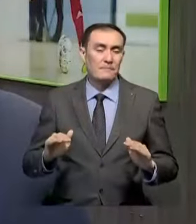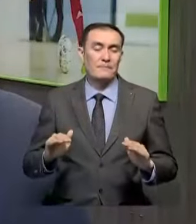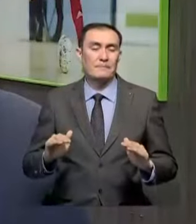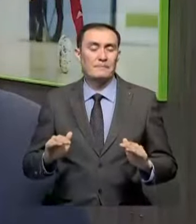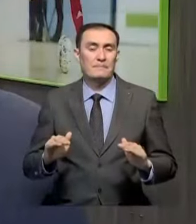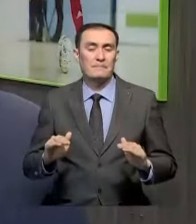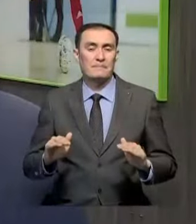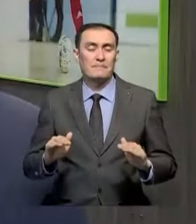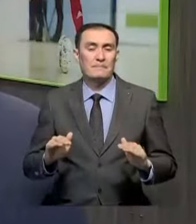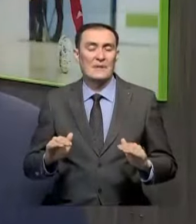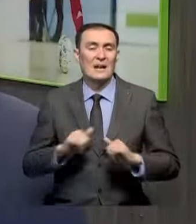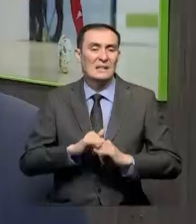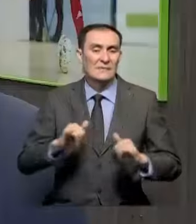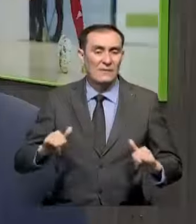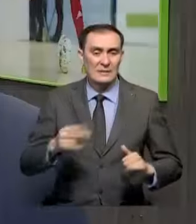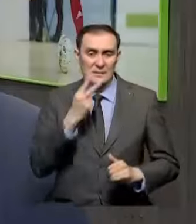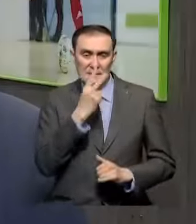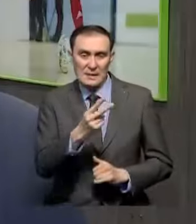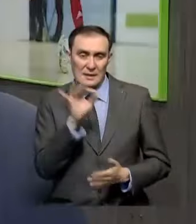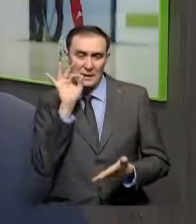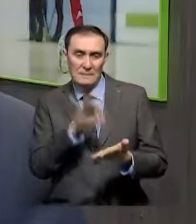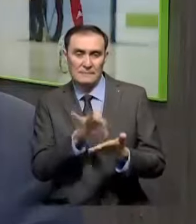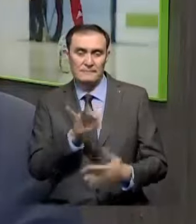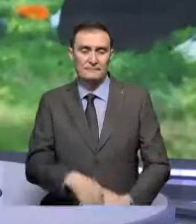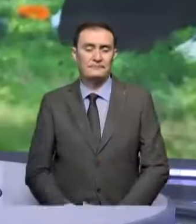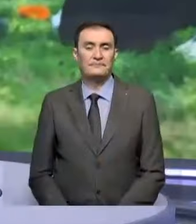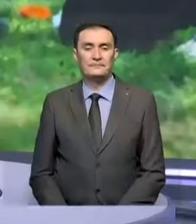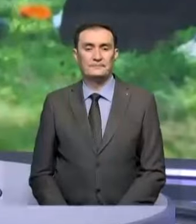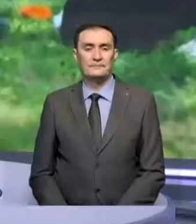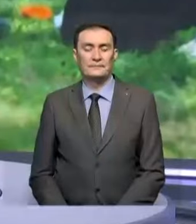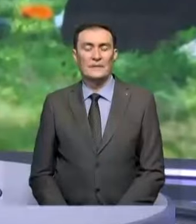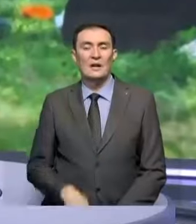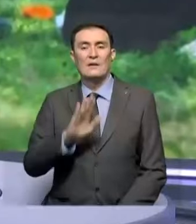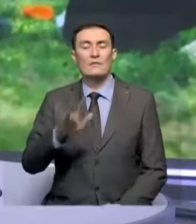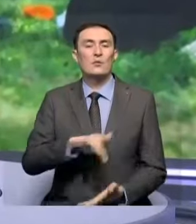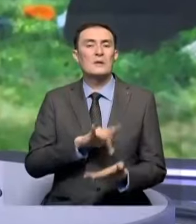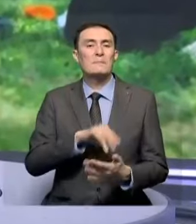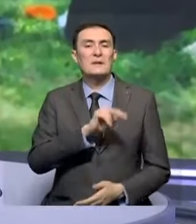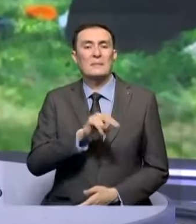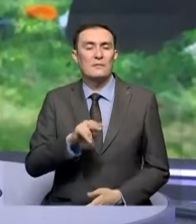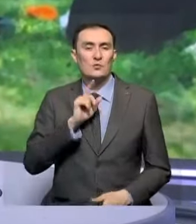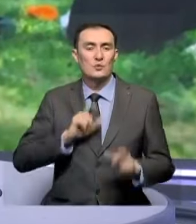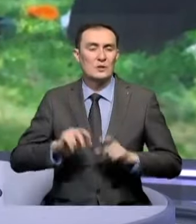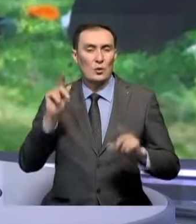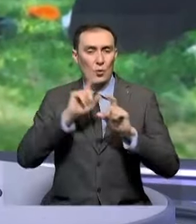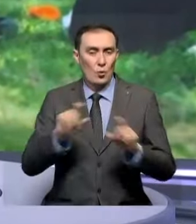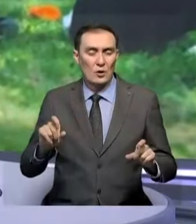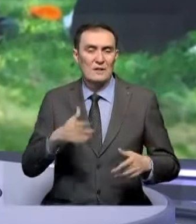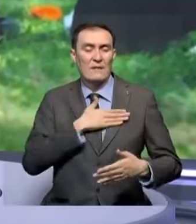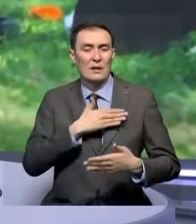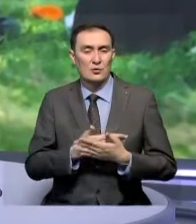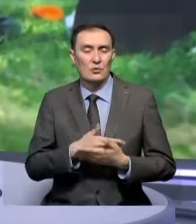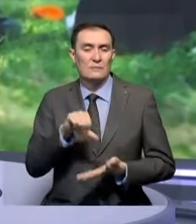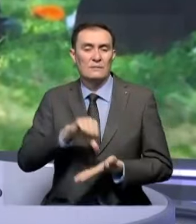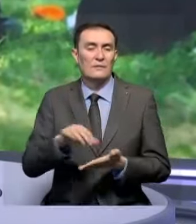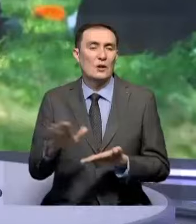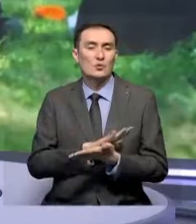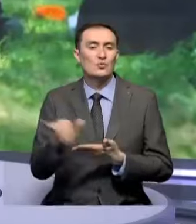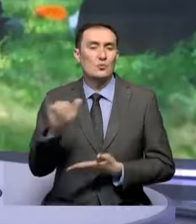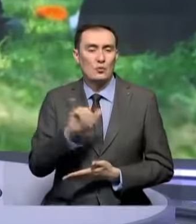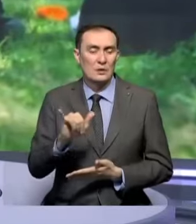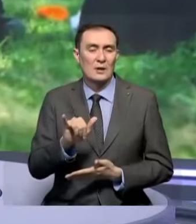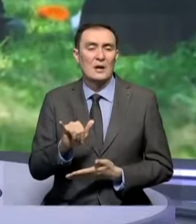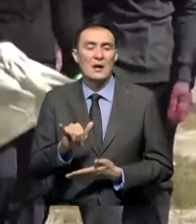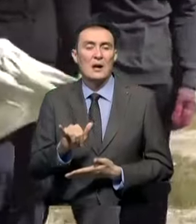детям развивать зрение вуден коллед и Воло суботник